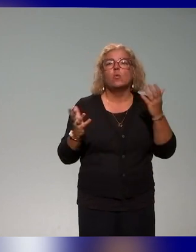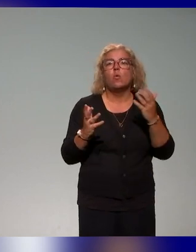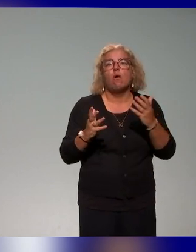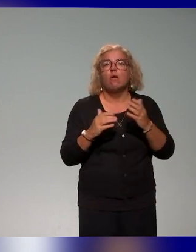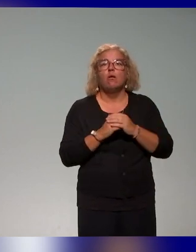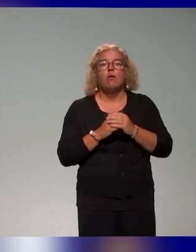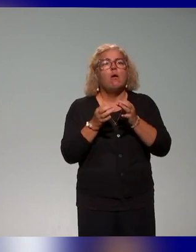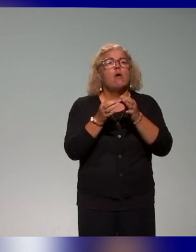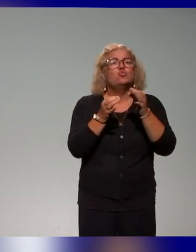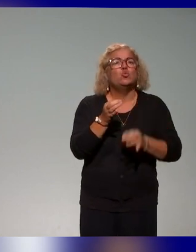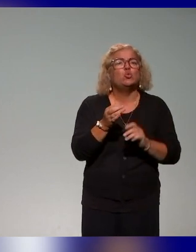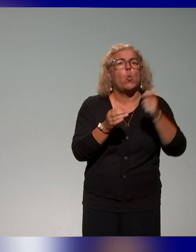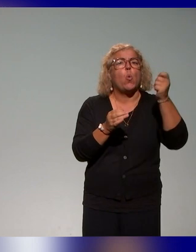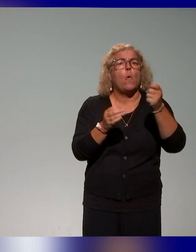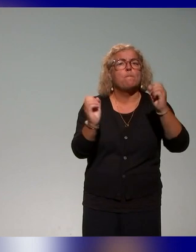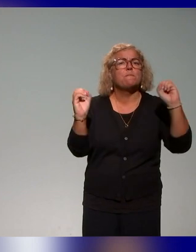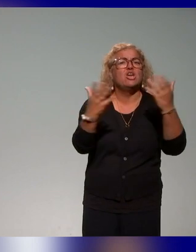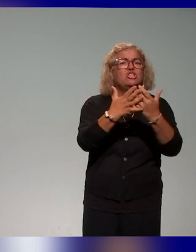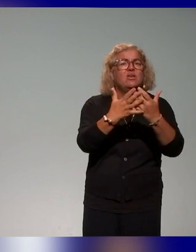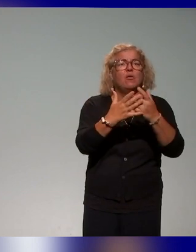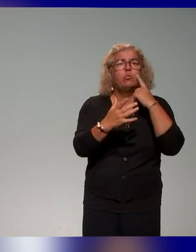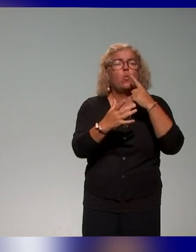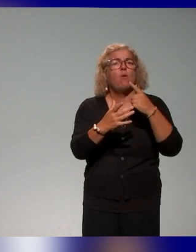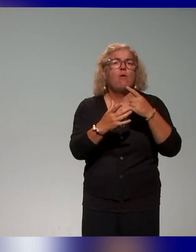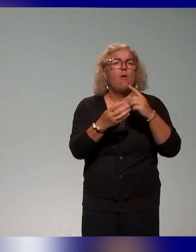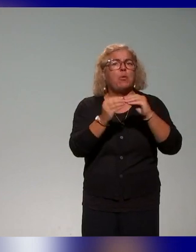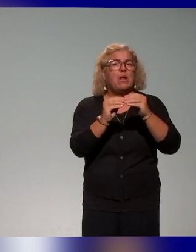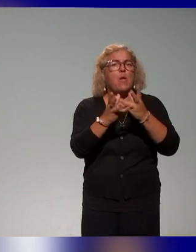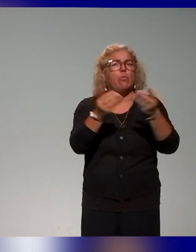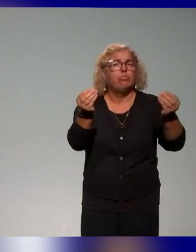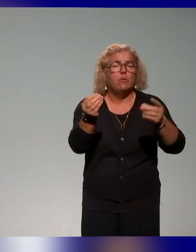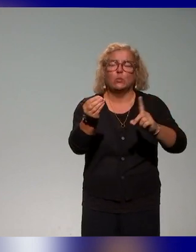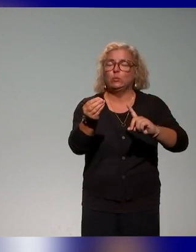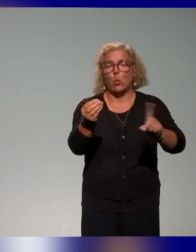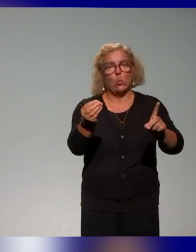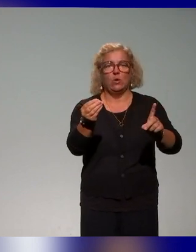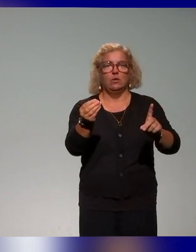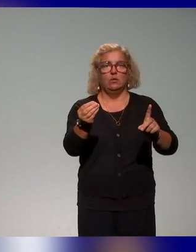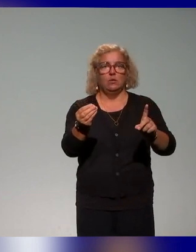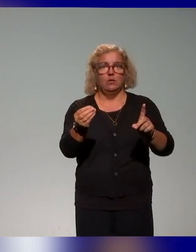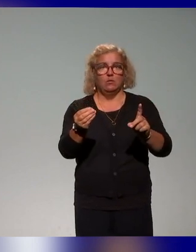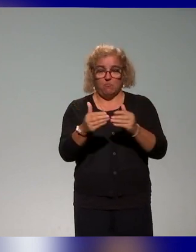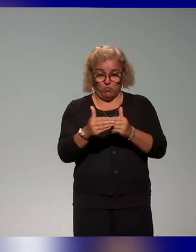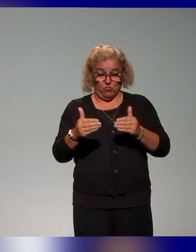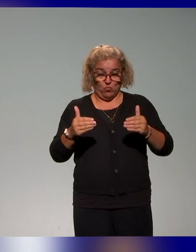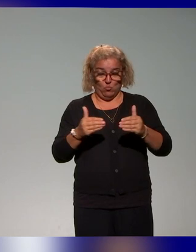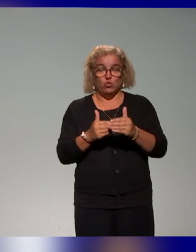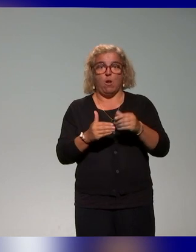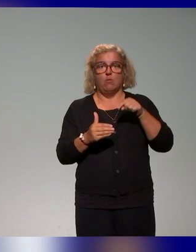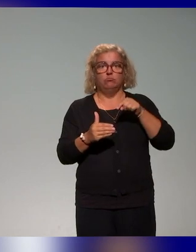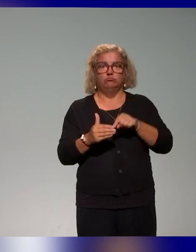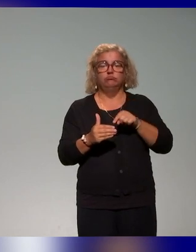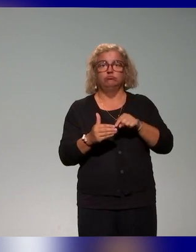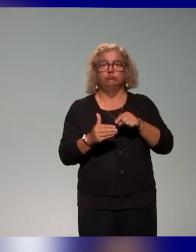va sur des solutions magiques qui sont censées résoudre tous les problèmes. Nous, ce qu'on voulait vous montrer, c'est avec un Moodle, qui est un produit, je rappelle,